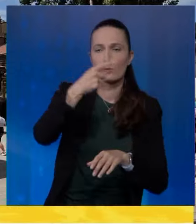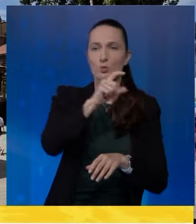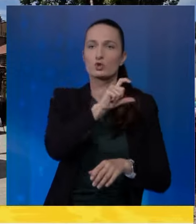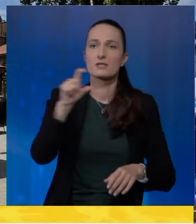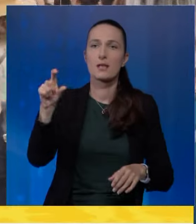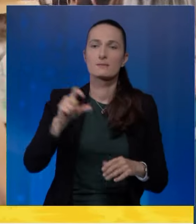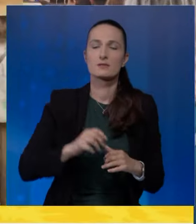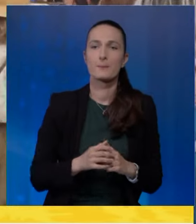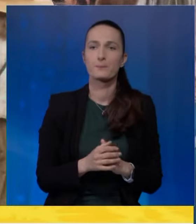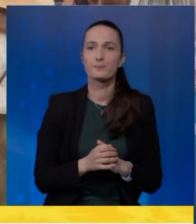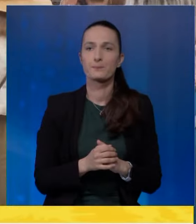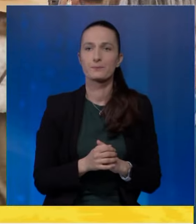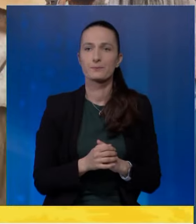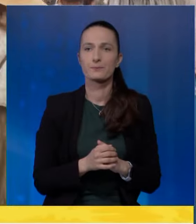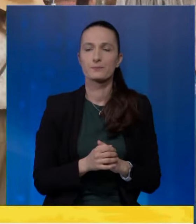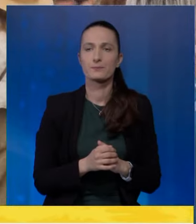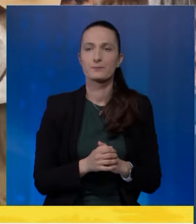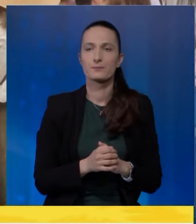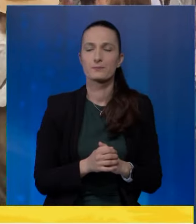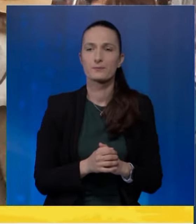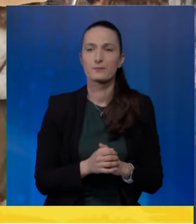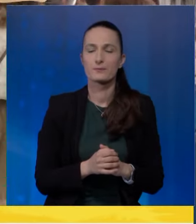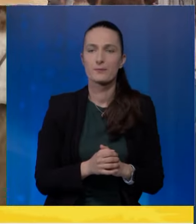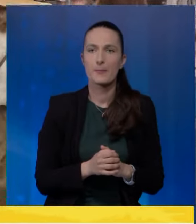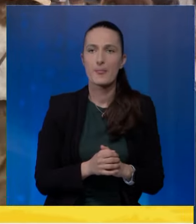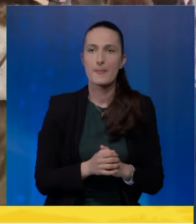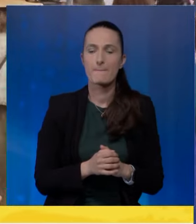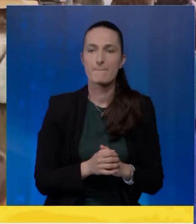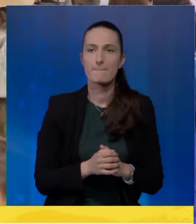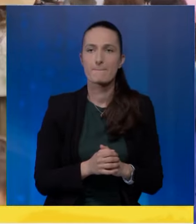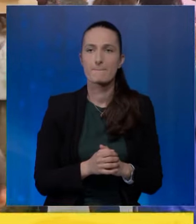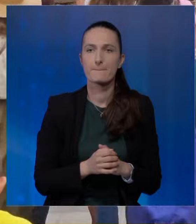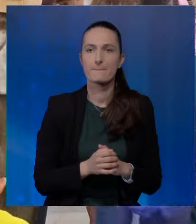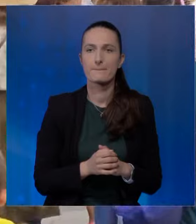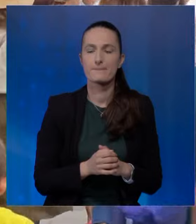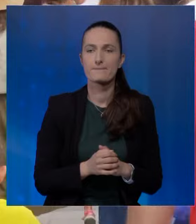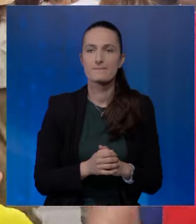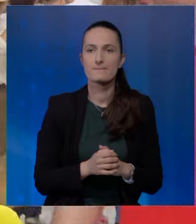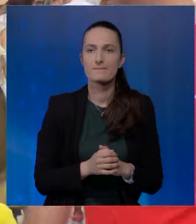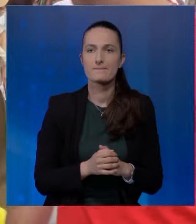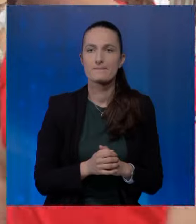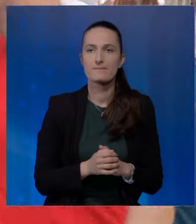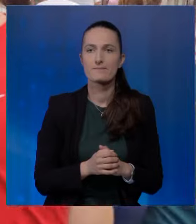iduće sedmice. Do tada ostaje nam da čekamo potvrde novih temperaturnih rekorda.